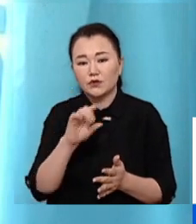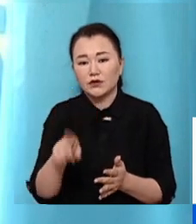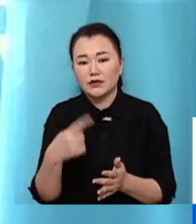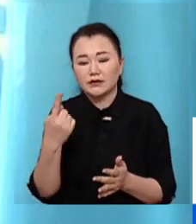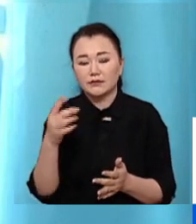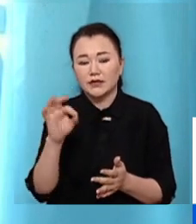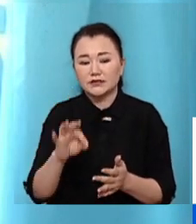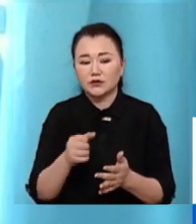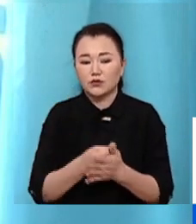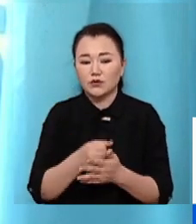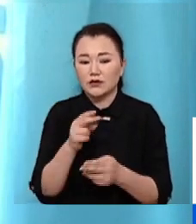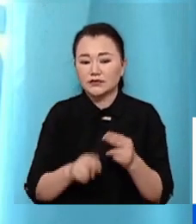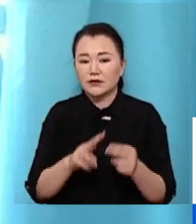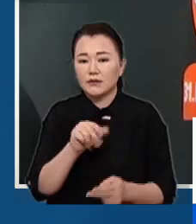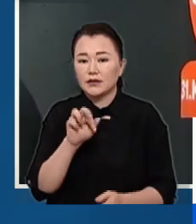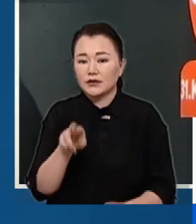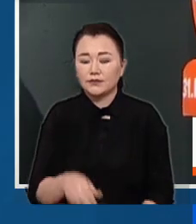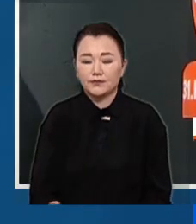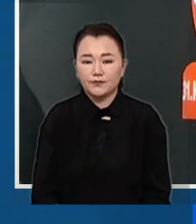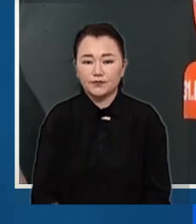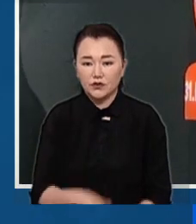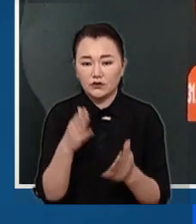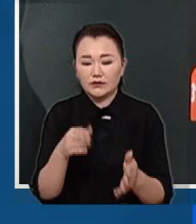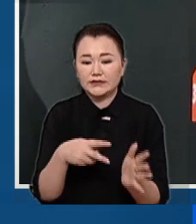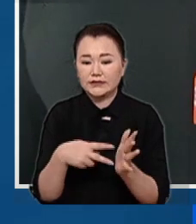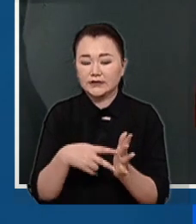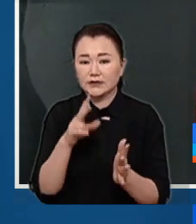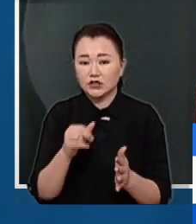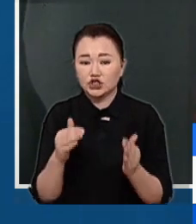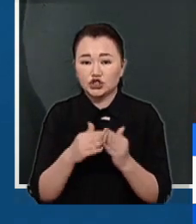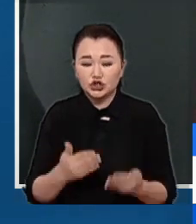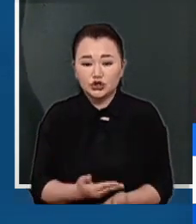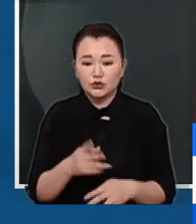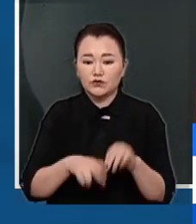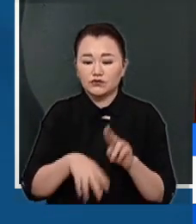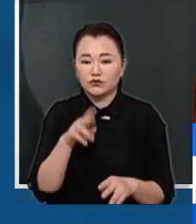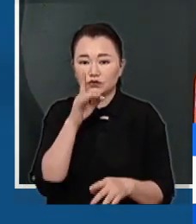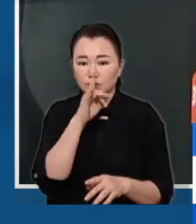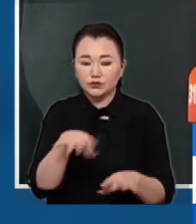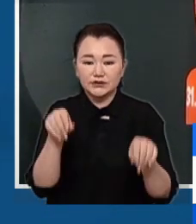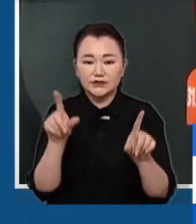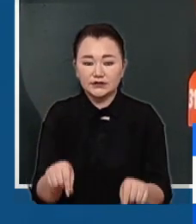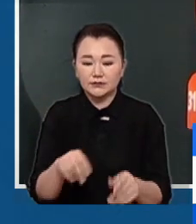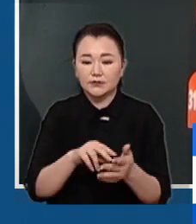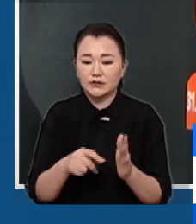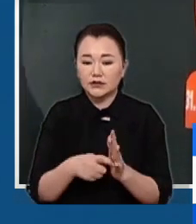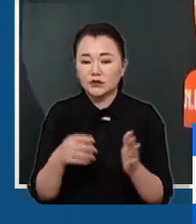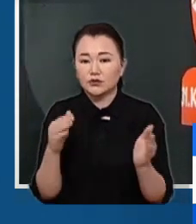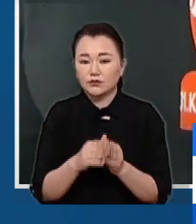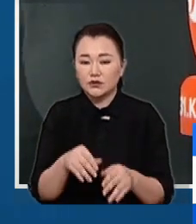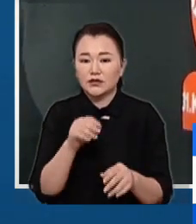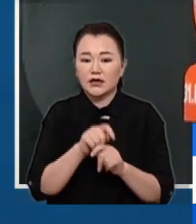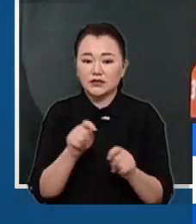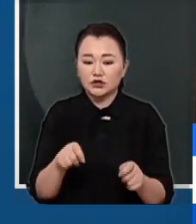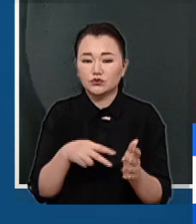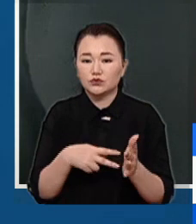0,5-1% до конца мая. А вот цены на жилье в новостройках снижаться не будут. Прайсы на квадратный метр формируются с